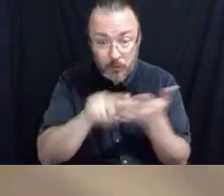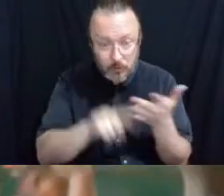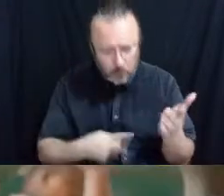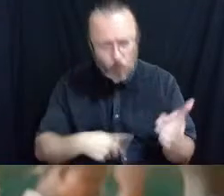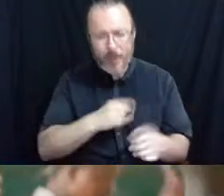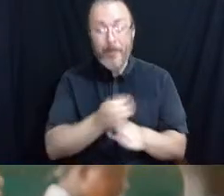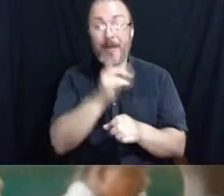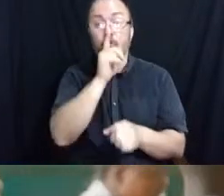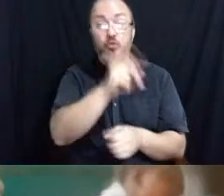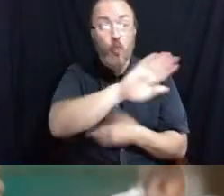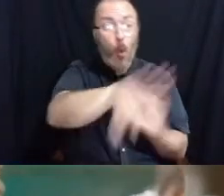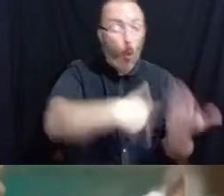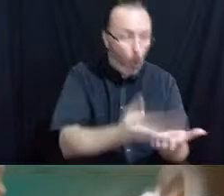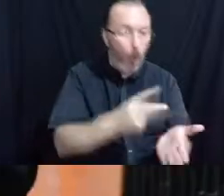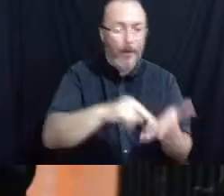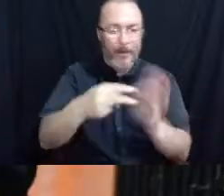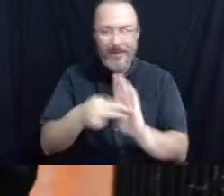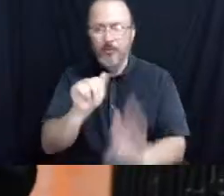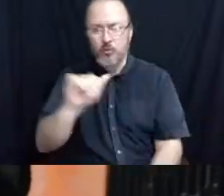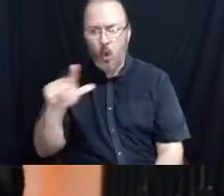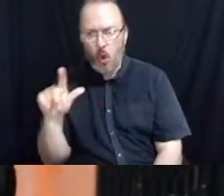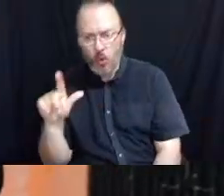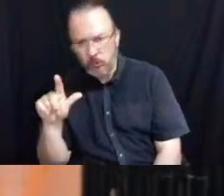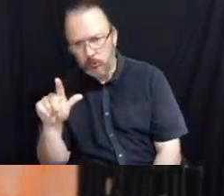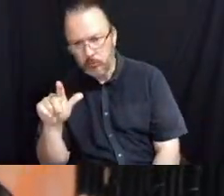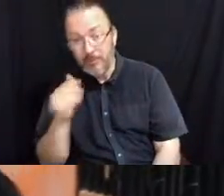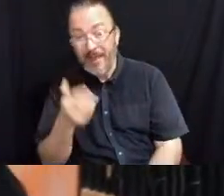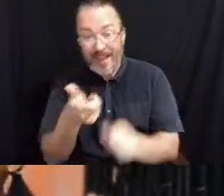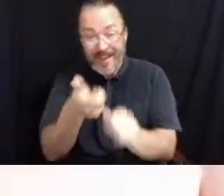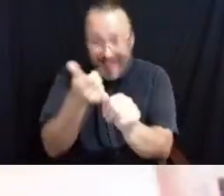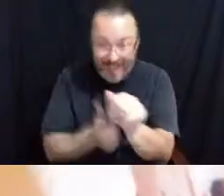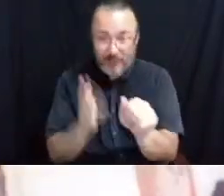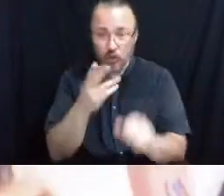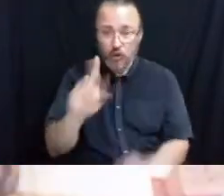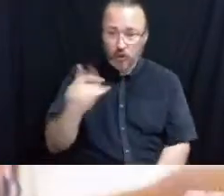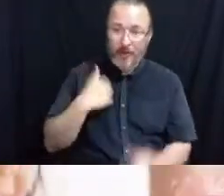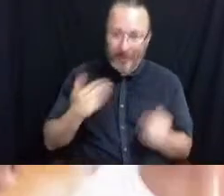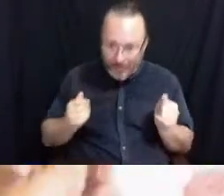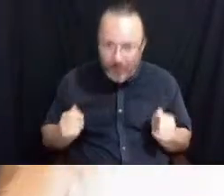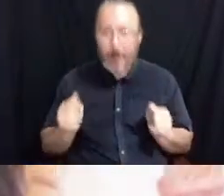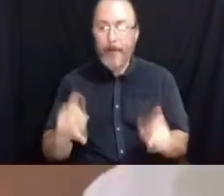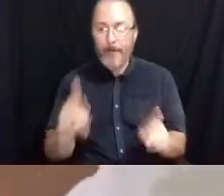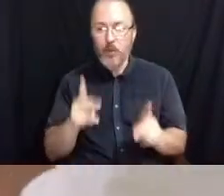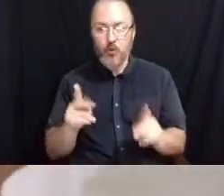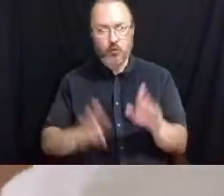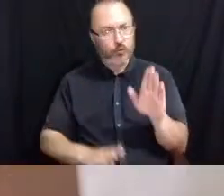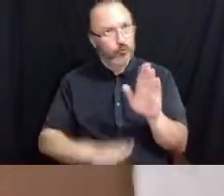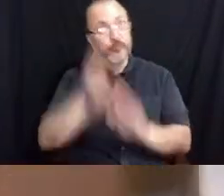sans exception, et que chaque enfant ait la possibilité de concrétiser tout son potentiel.